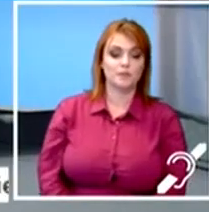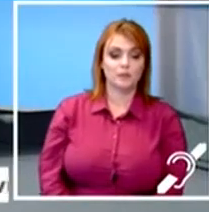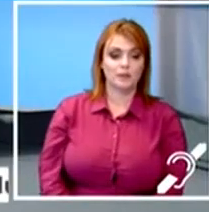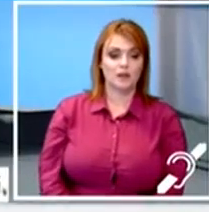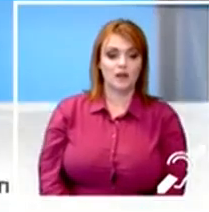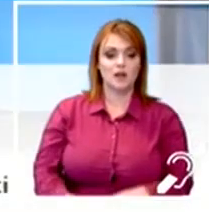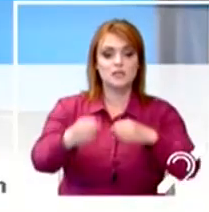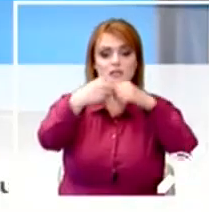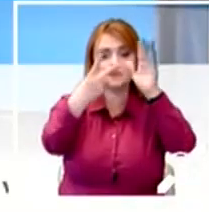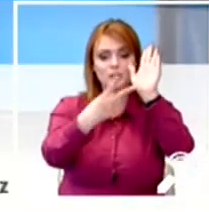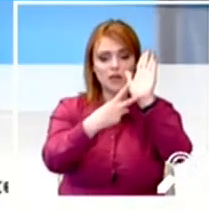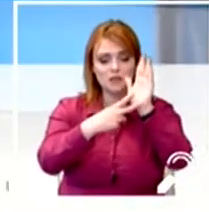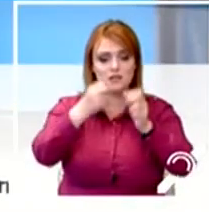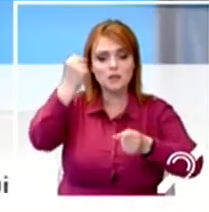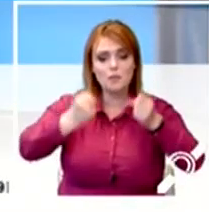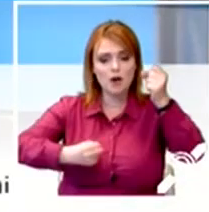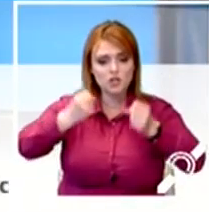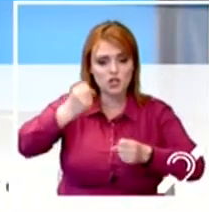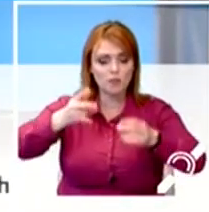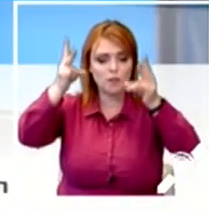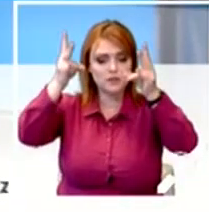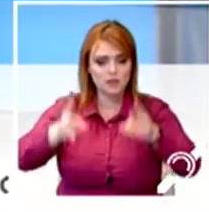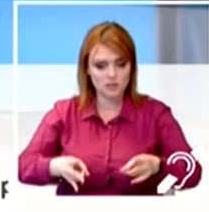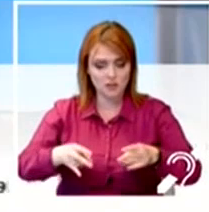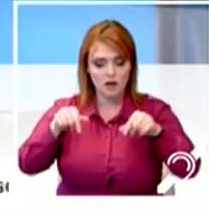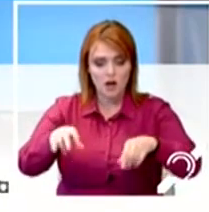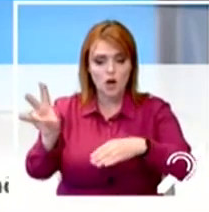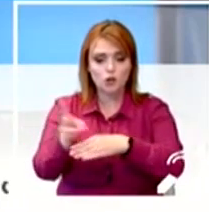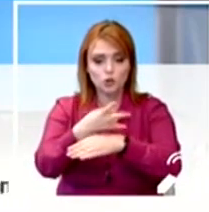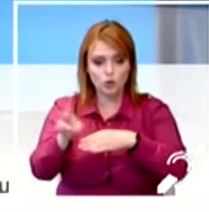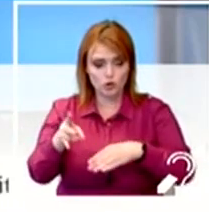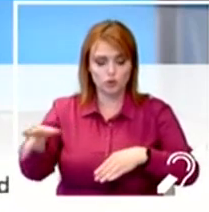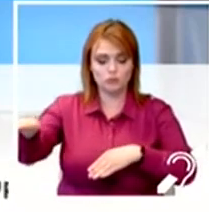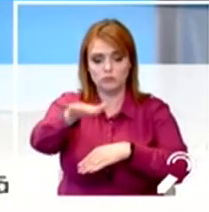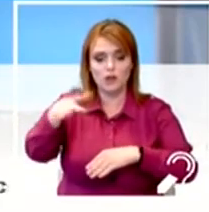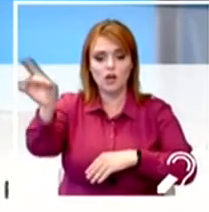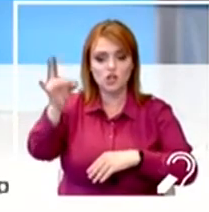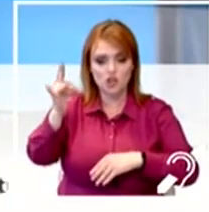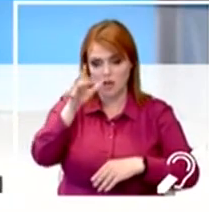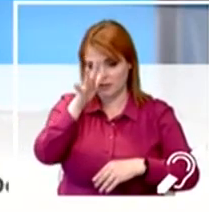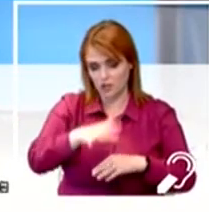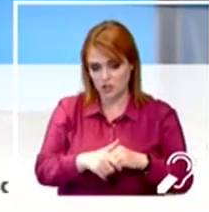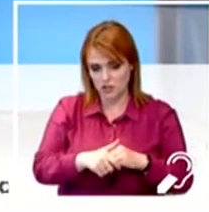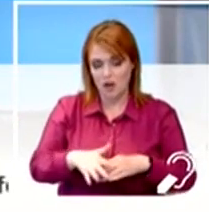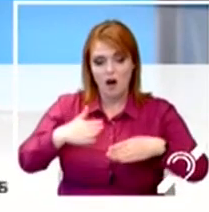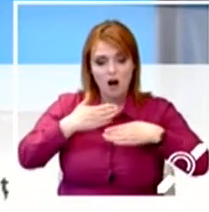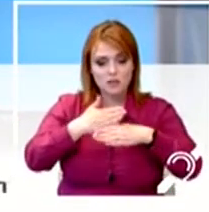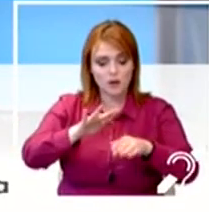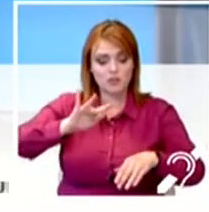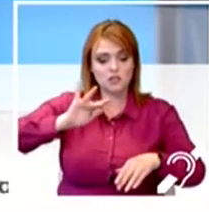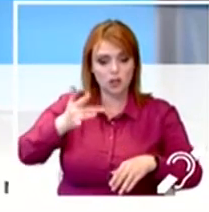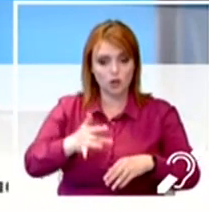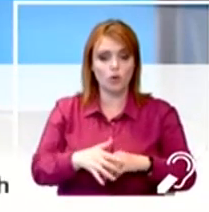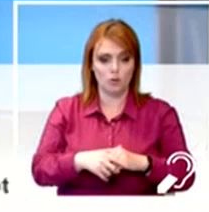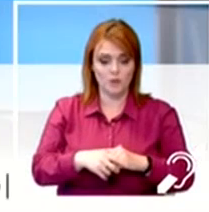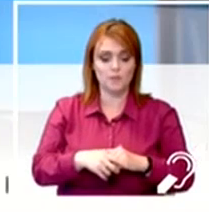Cel puțin 17 autoturisme au fost vandalizate în această noapte în sectorul Râșcani din Chișinău. Au fost sparte geamurile și